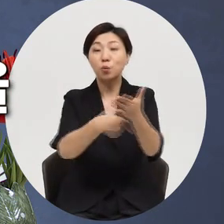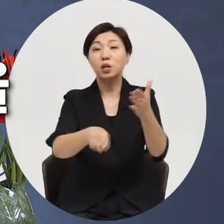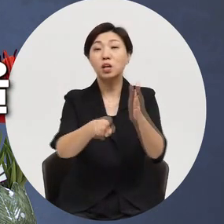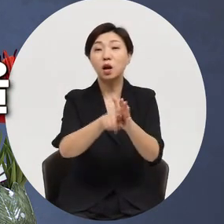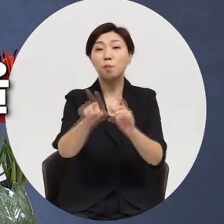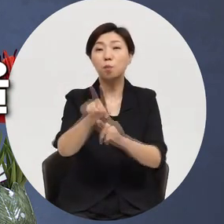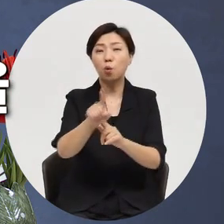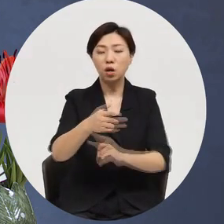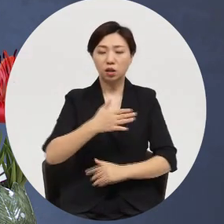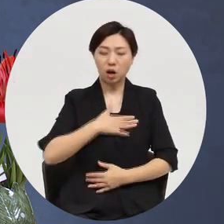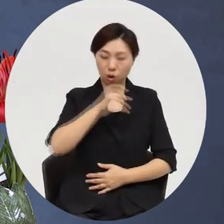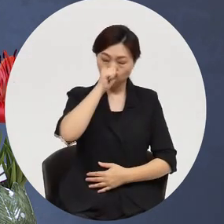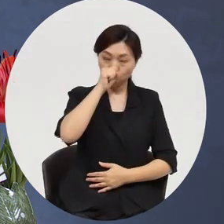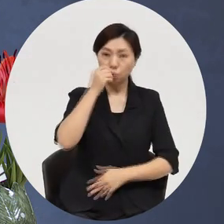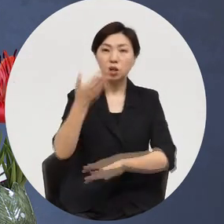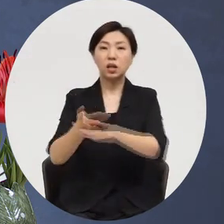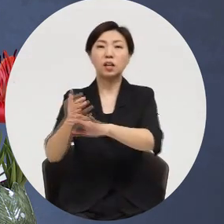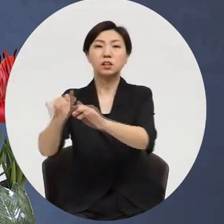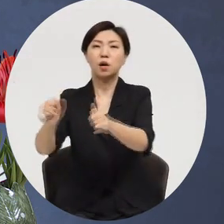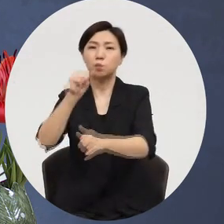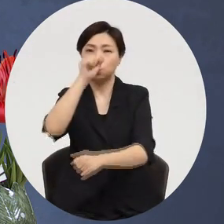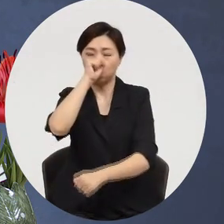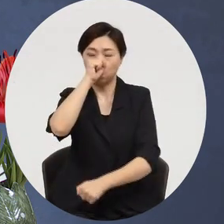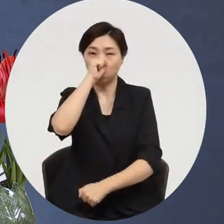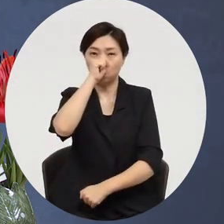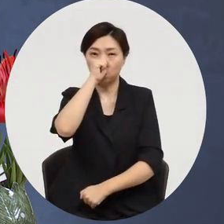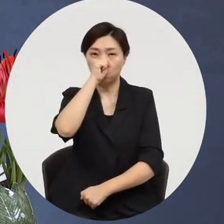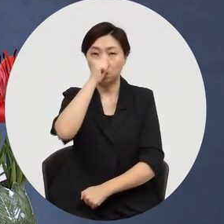하려면 어떻게 해야 된다? 나도 좋고 남도 좋아야 돼.